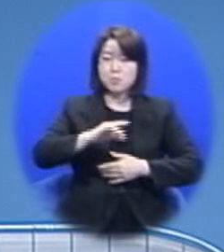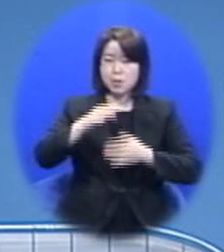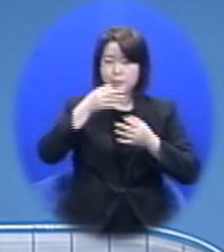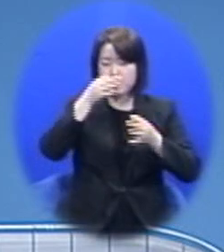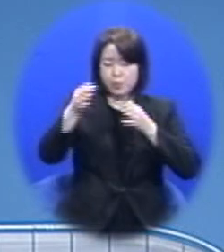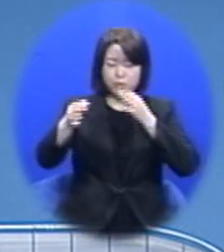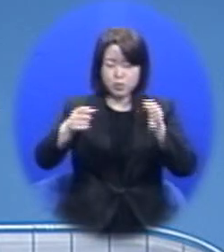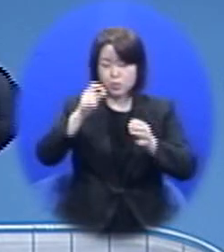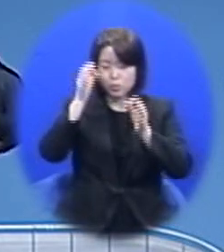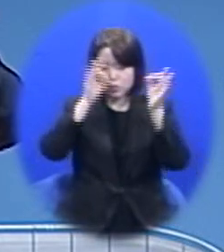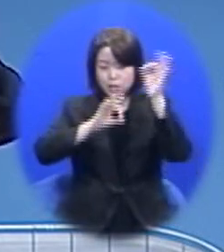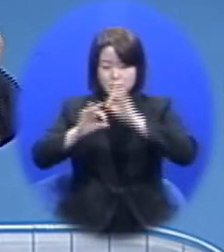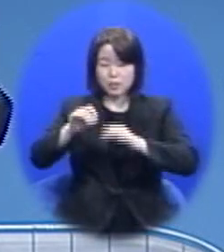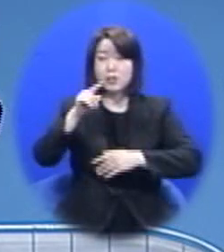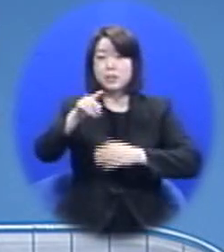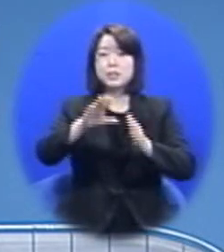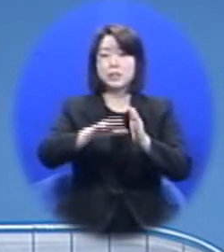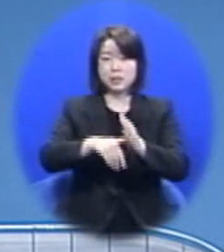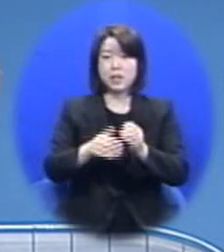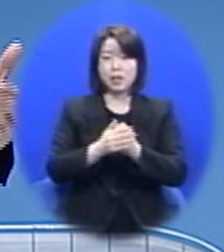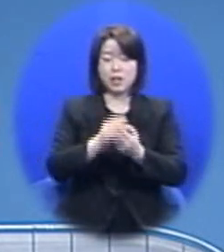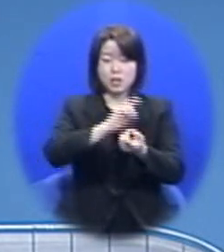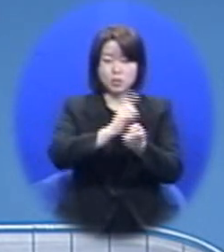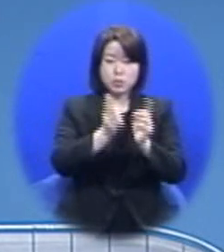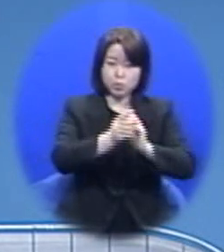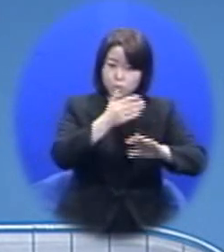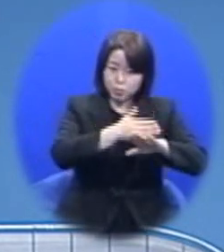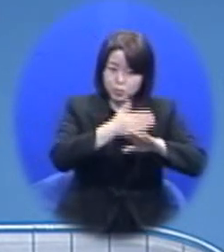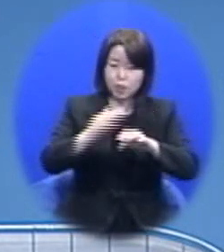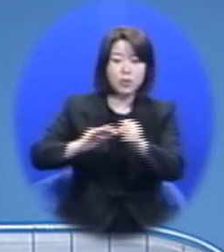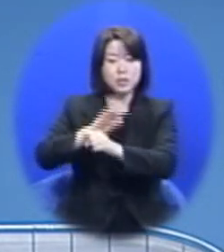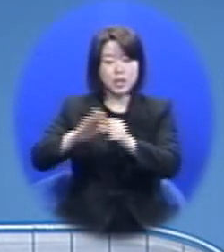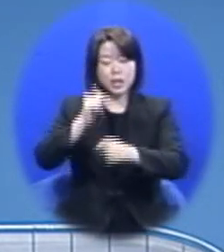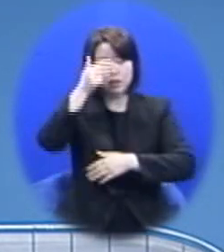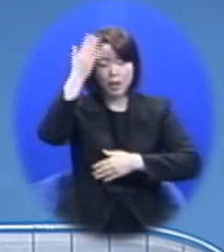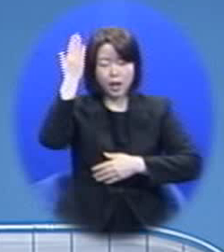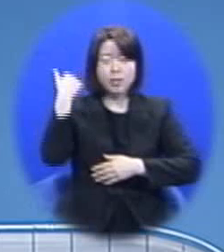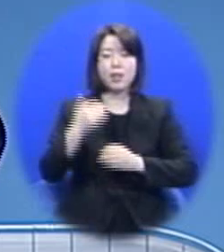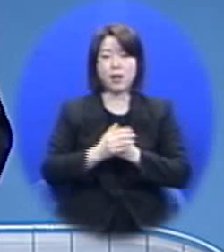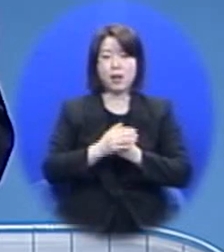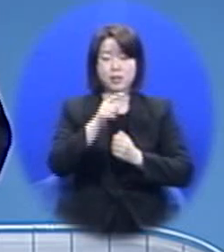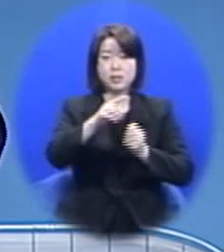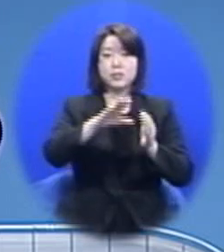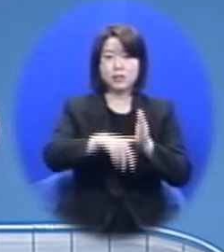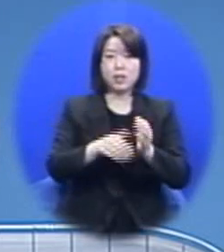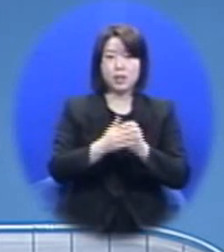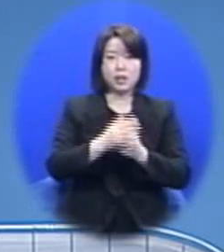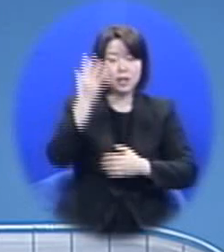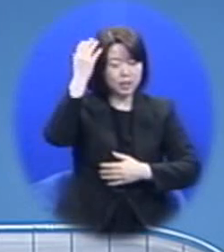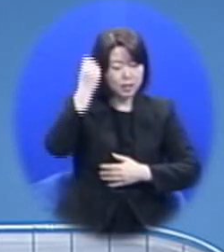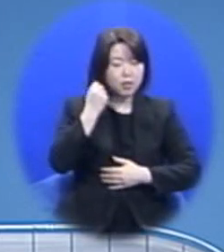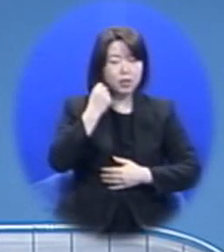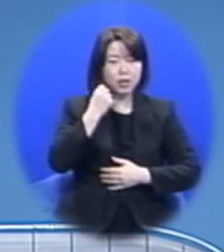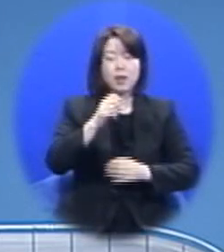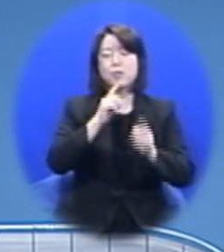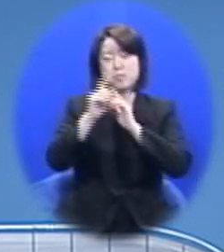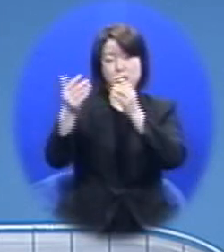그때, 너희들끼리 그렇게 서로를 고마워하고 사랑하던 그때, 그때를 기억하라는